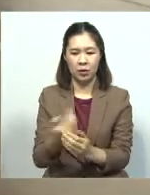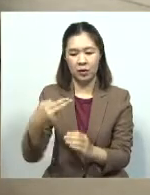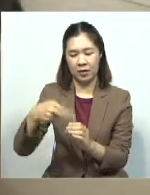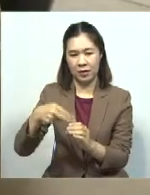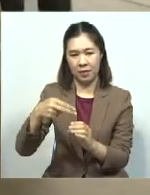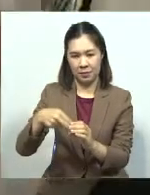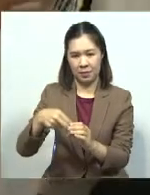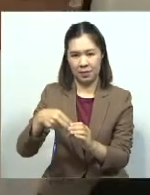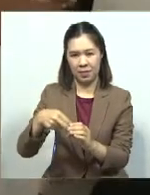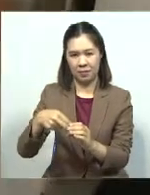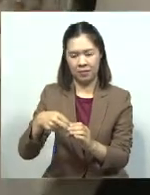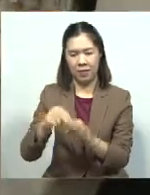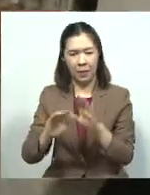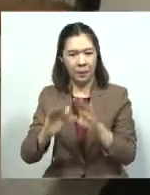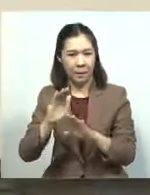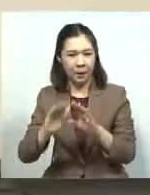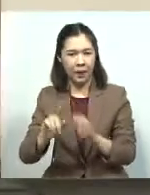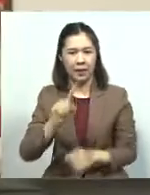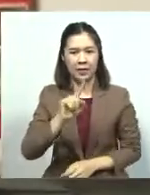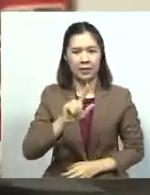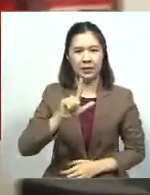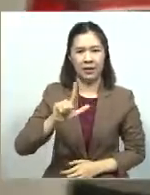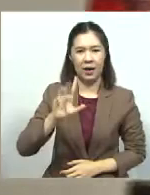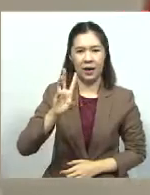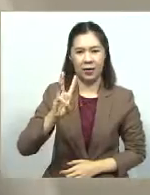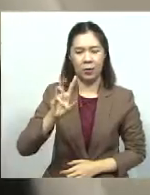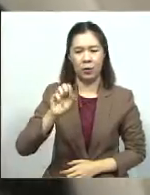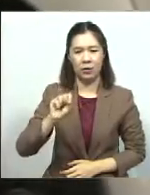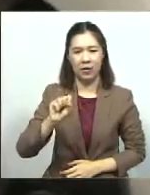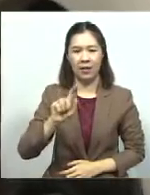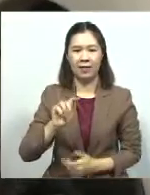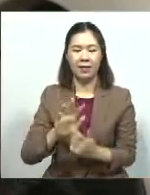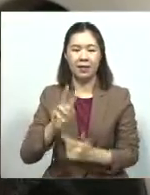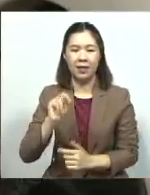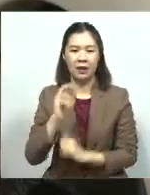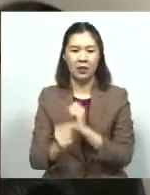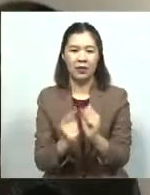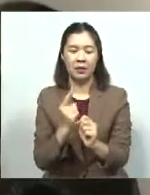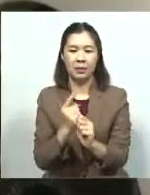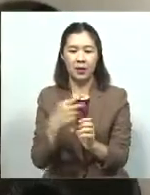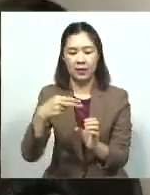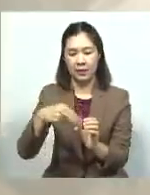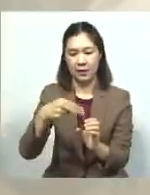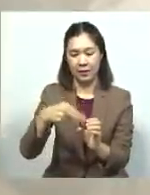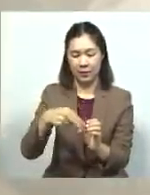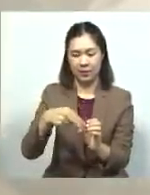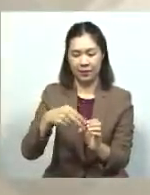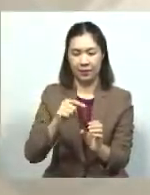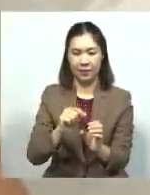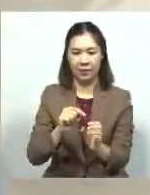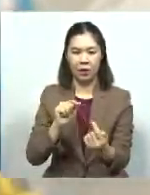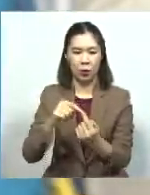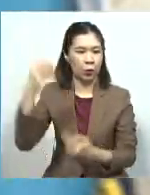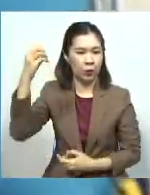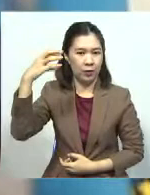ล์มดิบได้สูงถึงประมาณ1ล้าน6แสนตันต่อปีครับ ด้านการจัดหาน้ำมันปาล์มดิบของการไฟฟ้าฝ่ายผลิตแห่งประเทศ